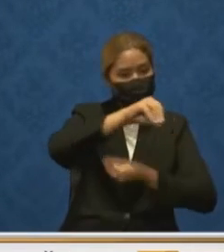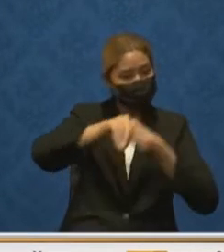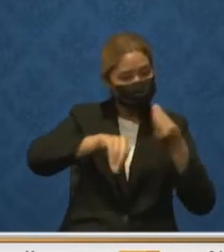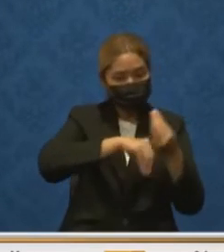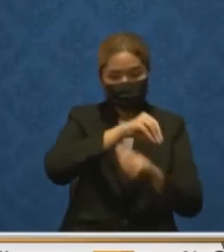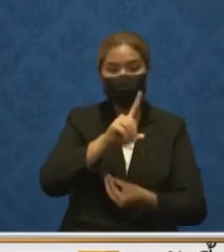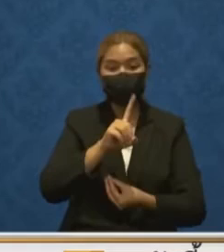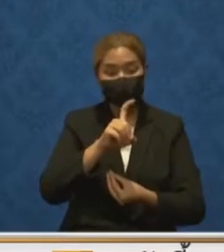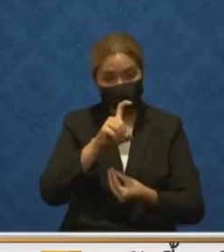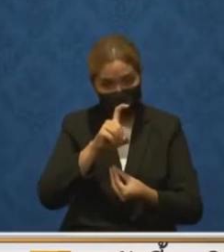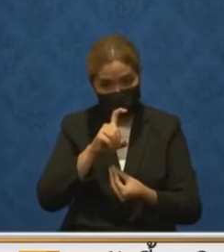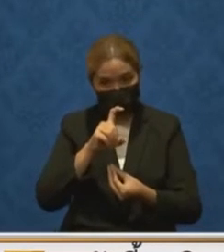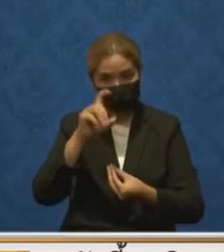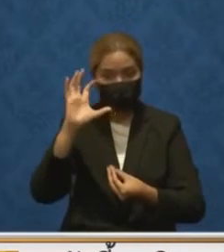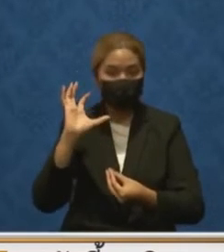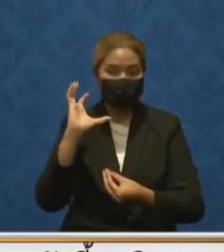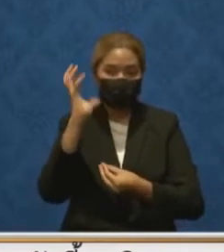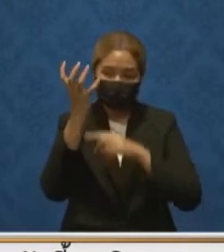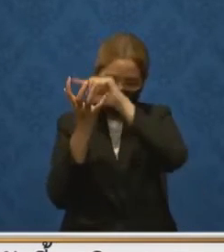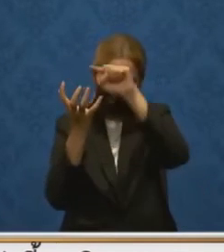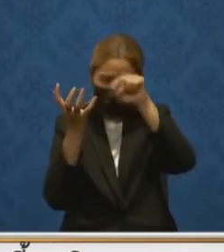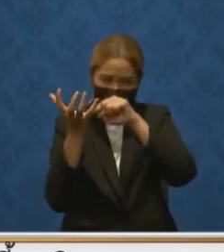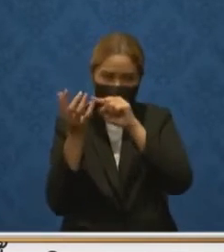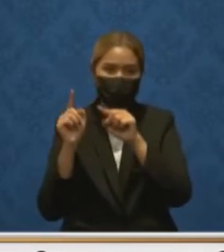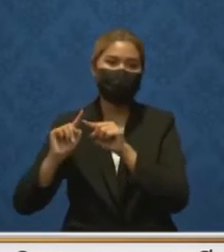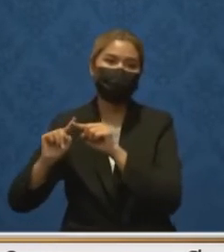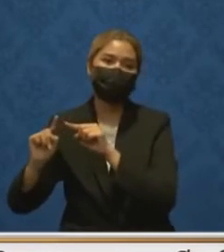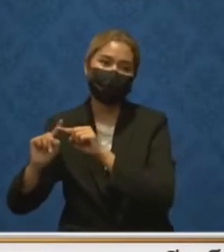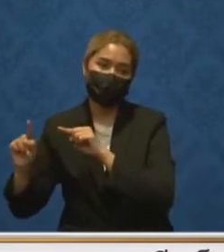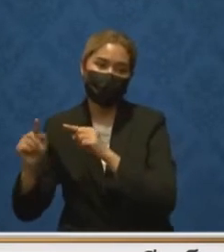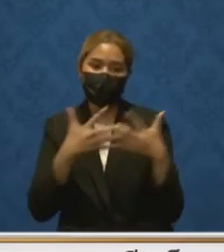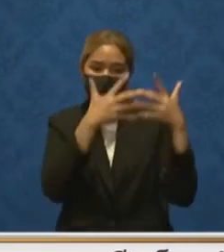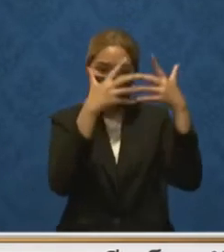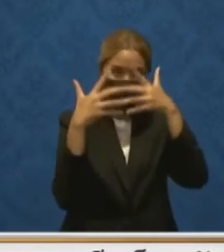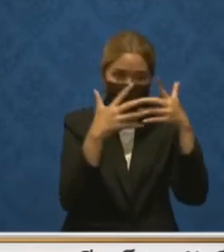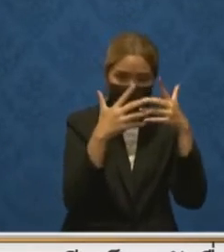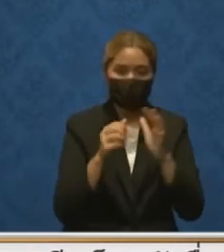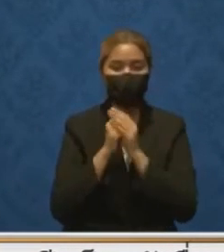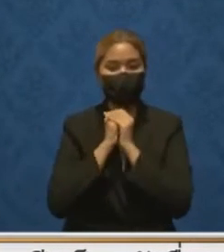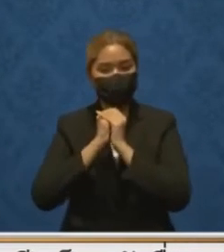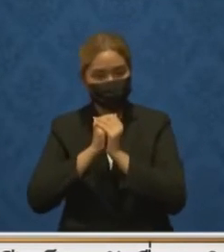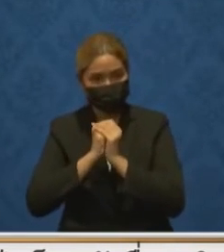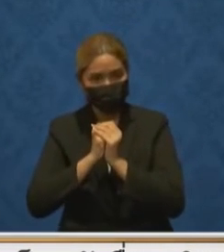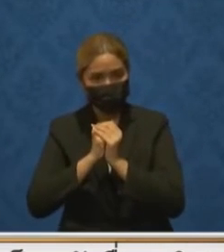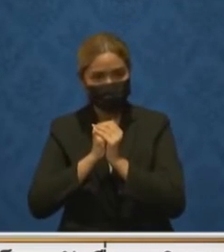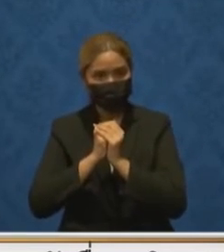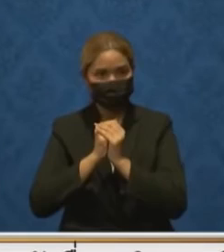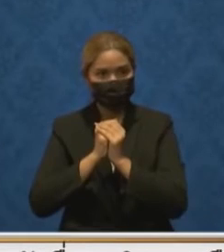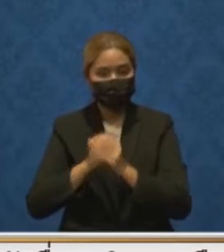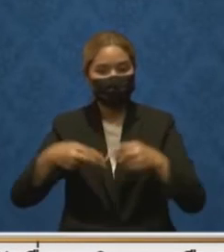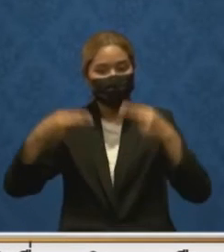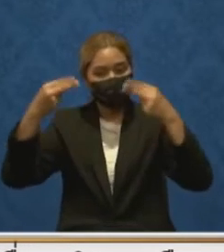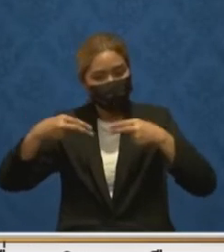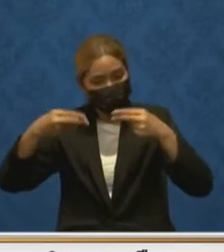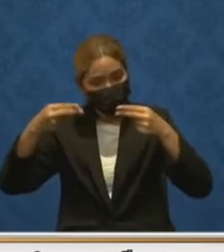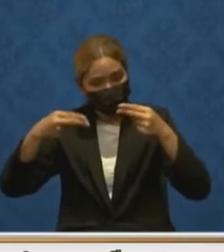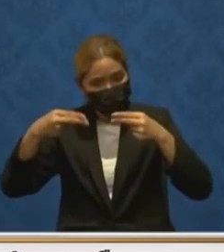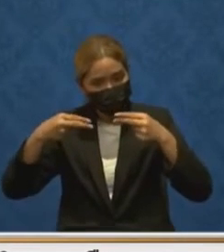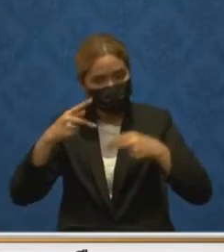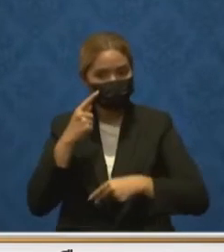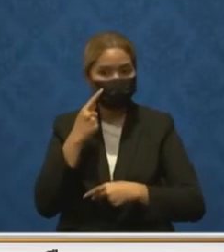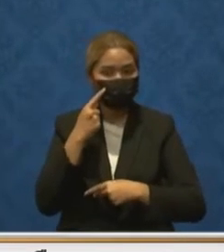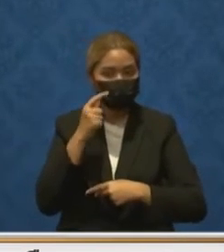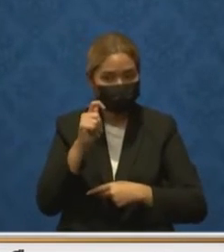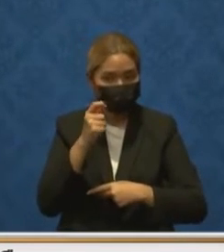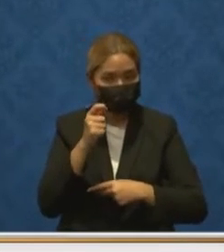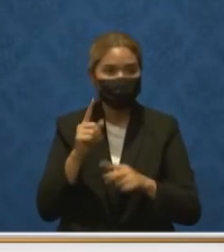ลก ,สถานการณสงครามการค้าอเมริกา จีน ,สถานการณสงครามรัสสิญูเกลนประเทศ